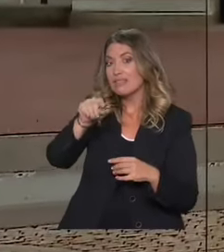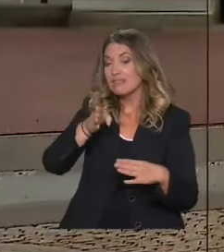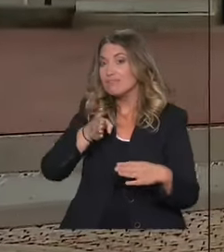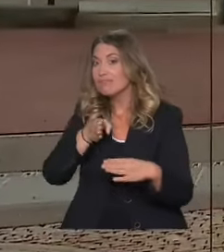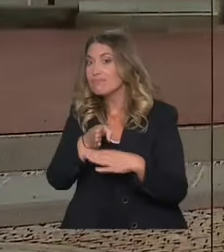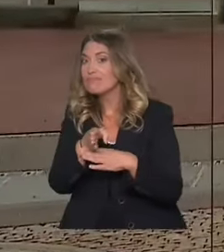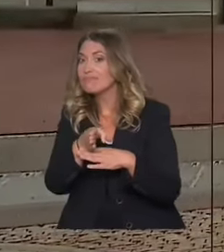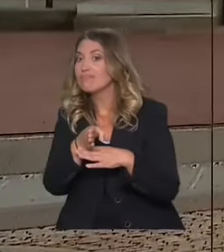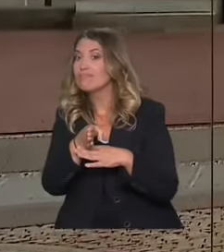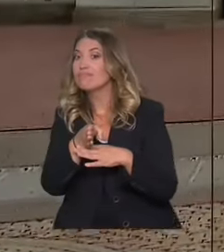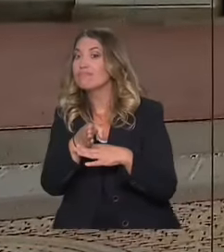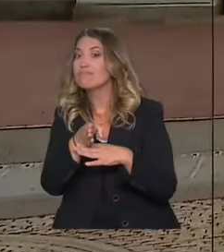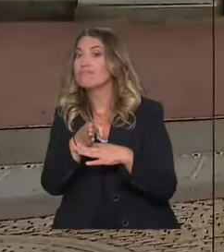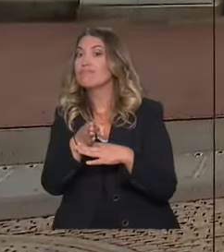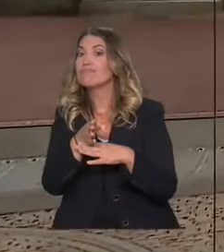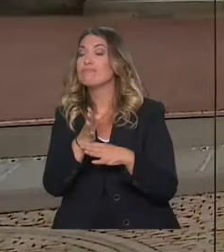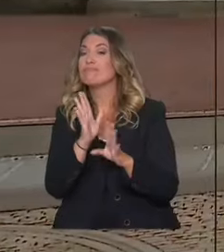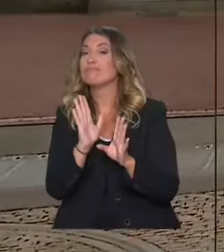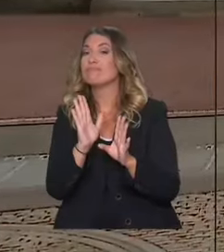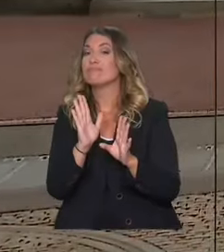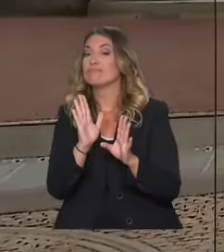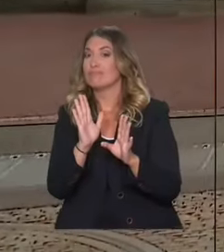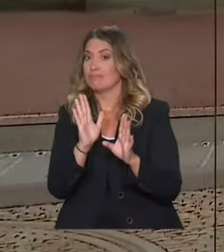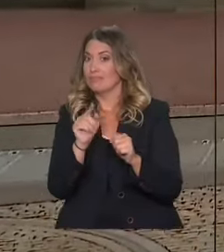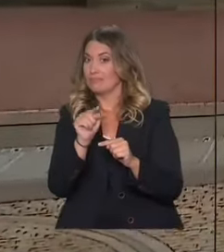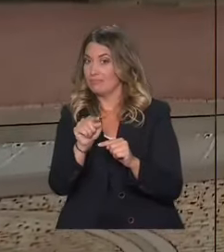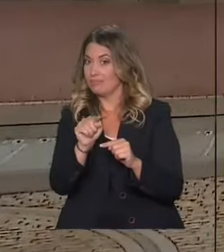Βασιλείου, την τόσο φιλοτουρκική